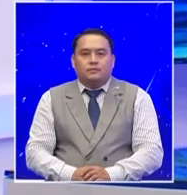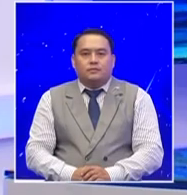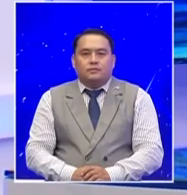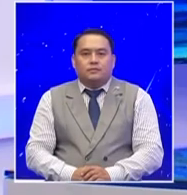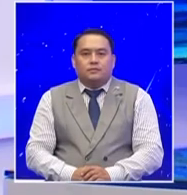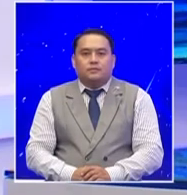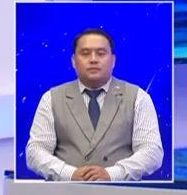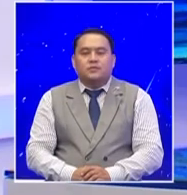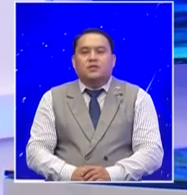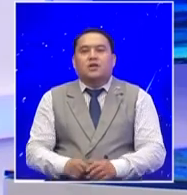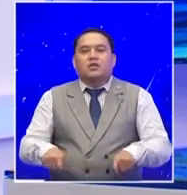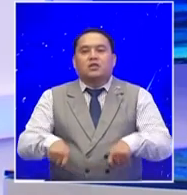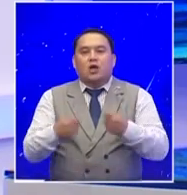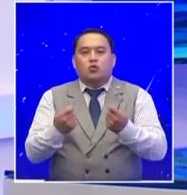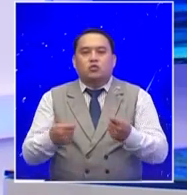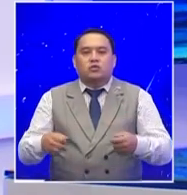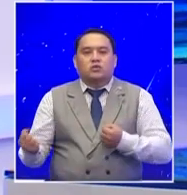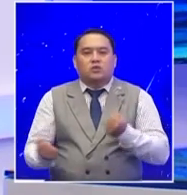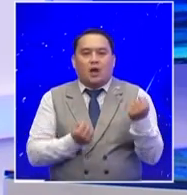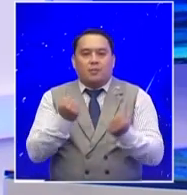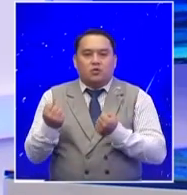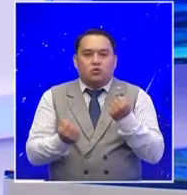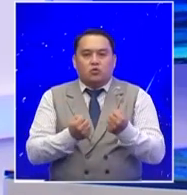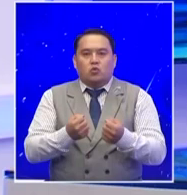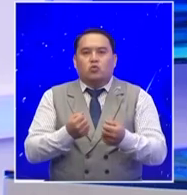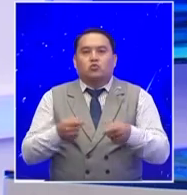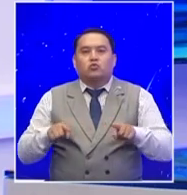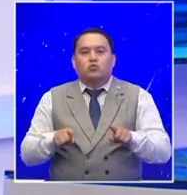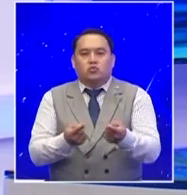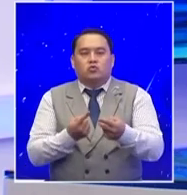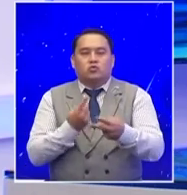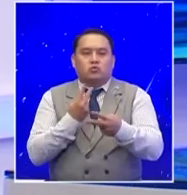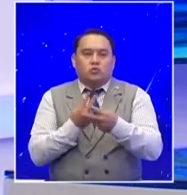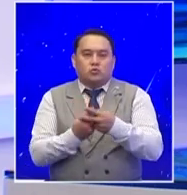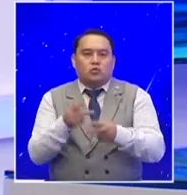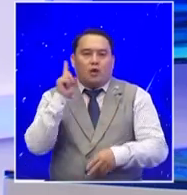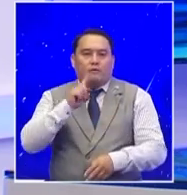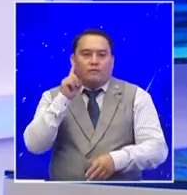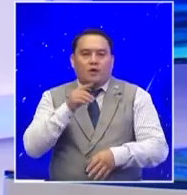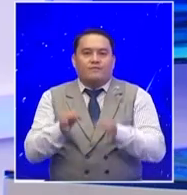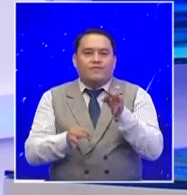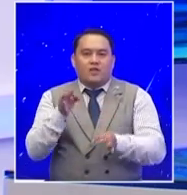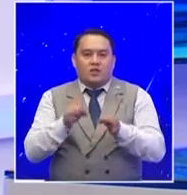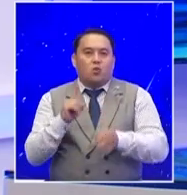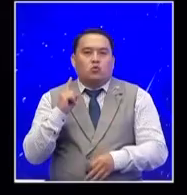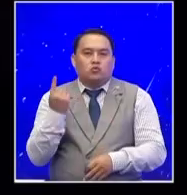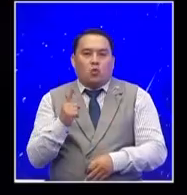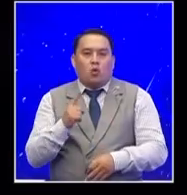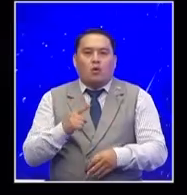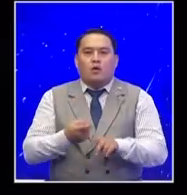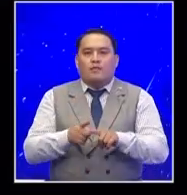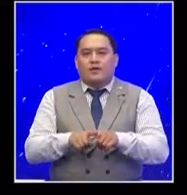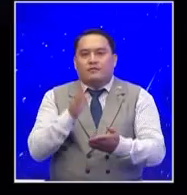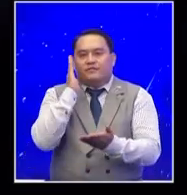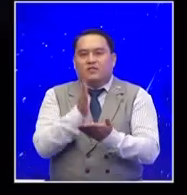Нарушителя, едущего по встречной полосе движения, нашли и отдали под суд Карагандинской области. Видео засняли очевидцы в момент езды лихача